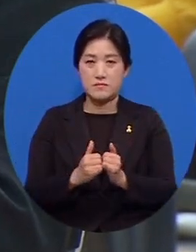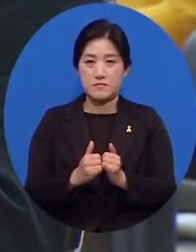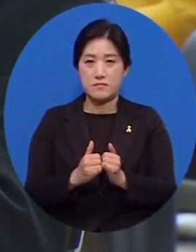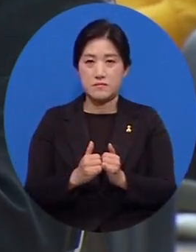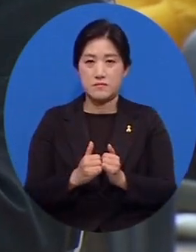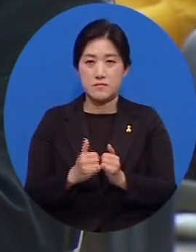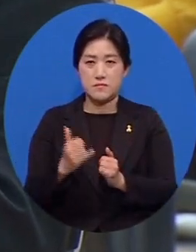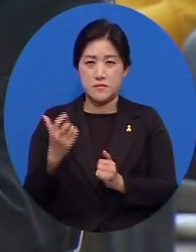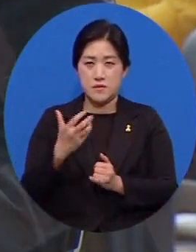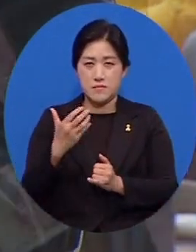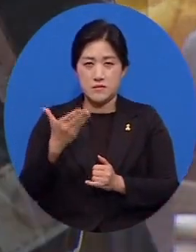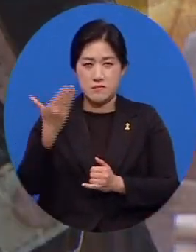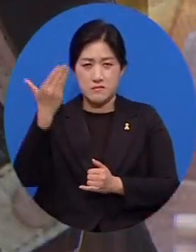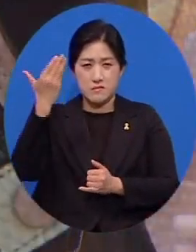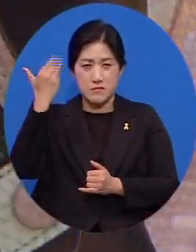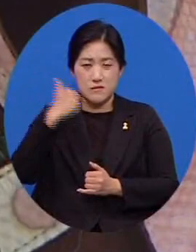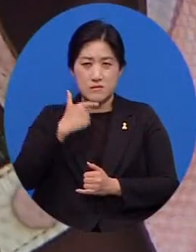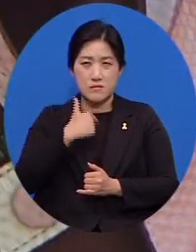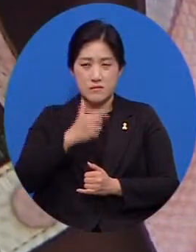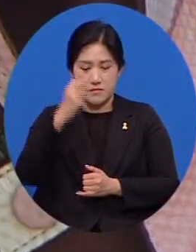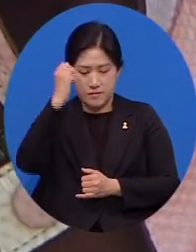아픈 과거를 기억하면서